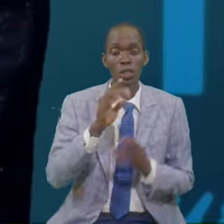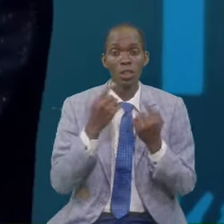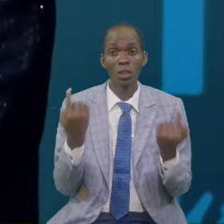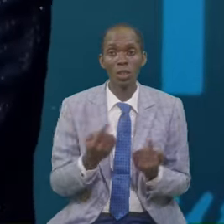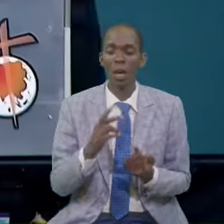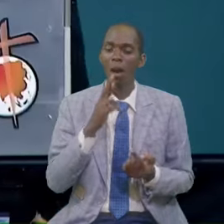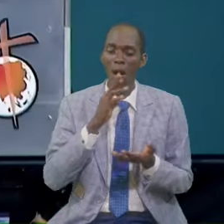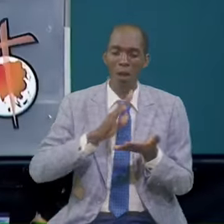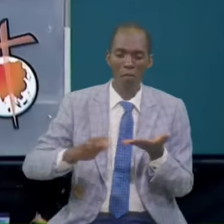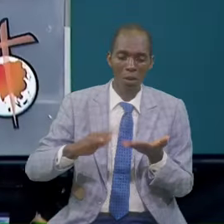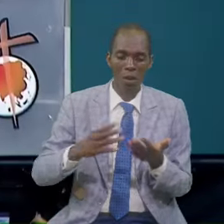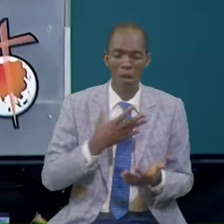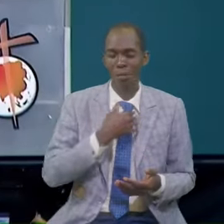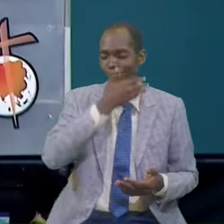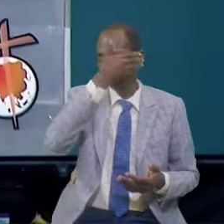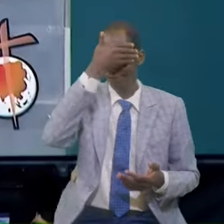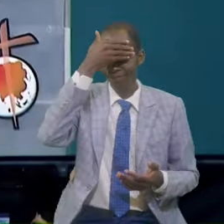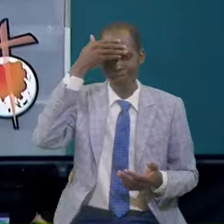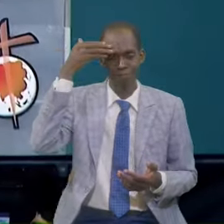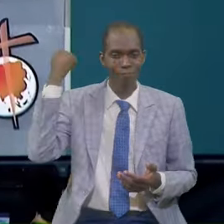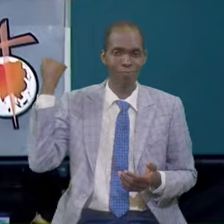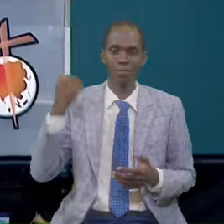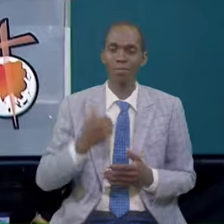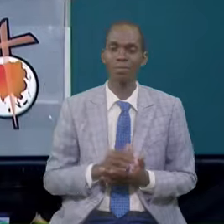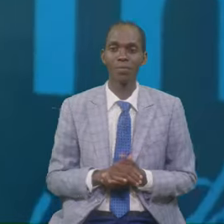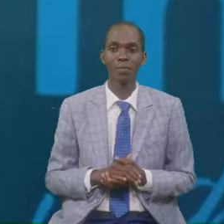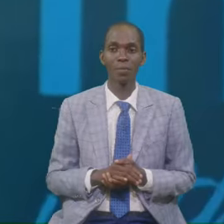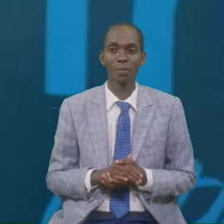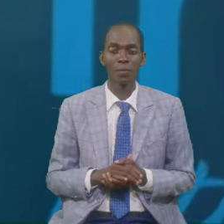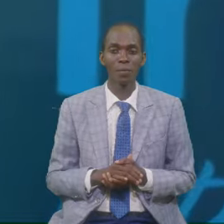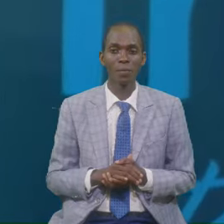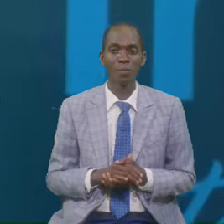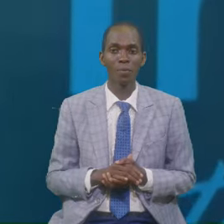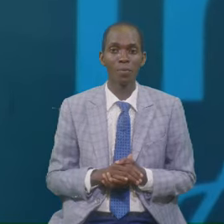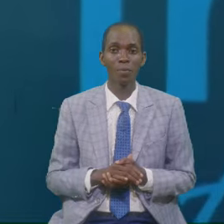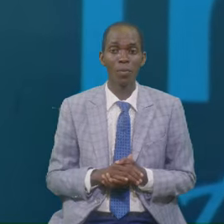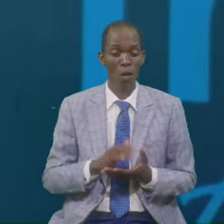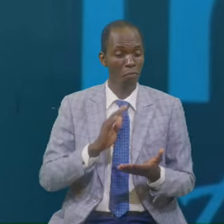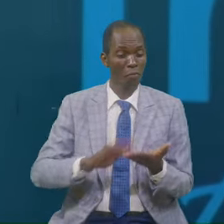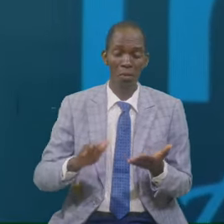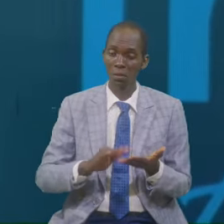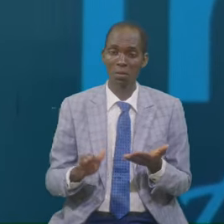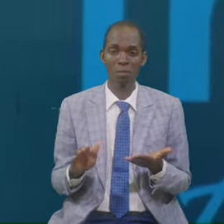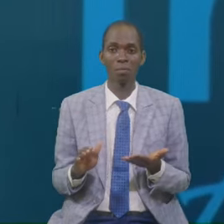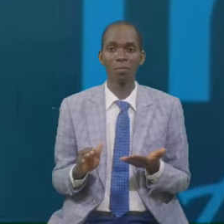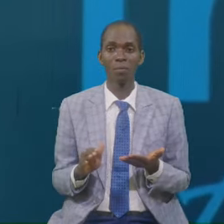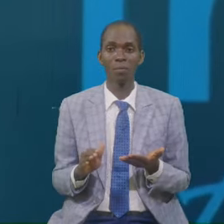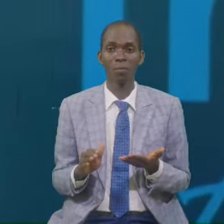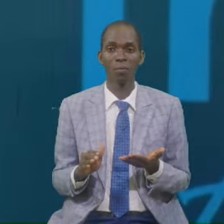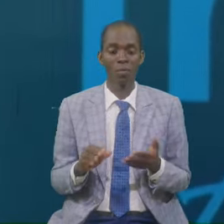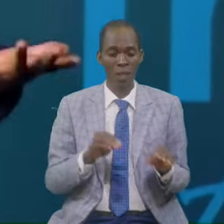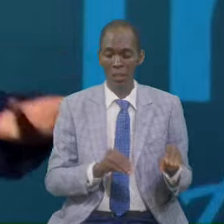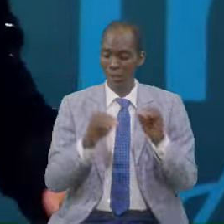forgotten, మీ పాపములన్నీ క్షమించబడతాయి, మరచిపోబడతాయి, forgiven, మీరు క్షమించబడతారు, set free,